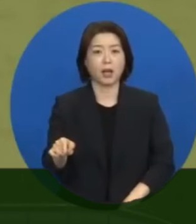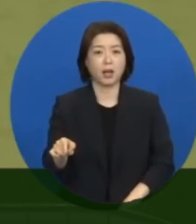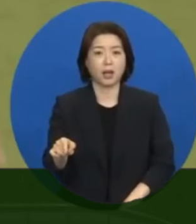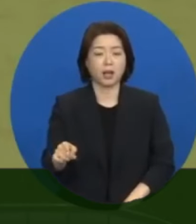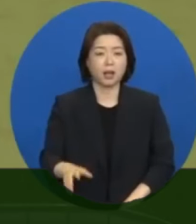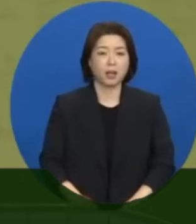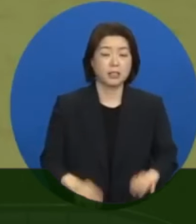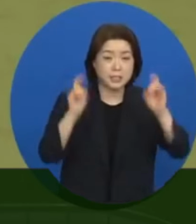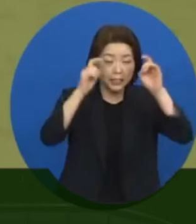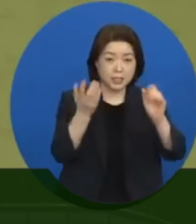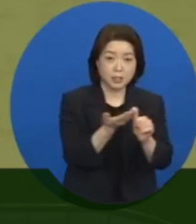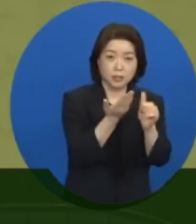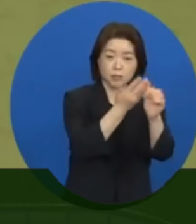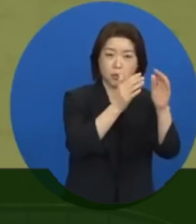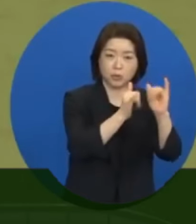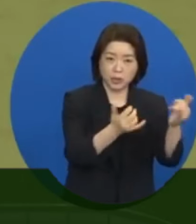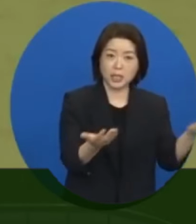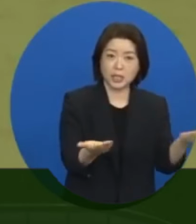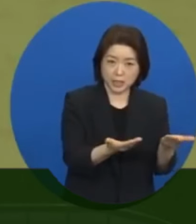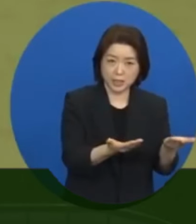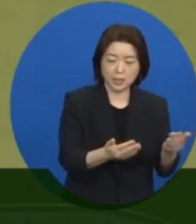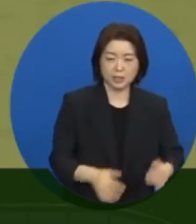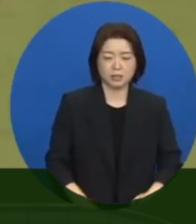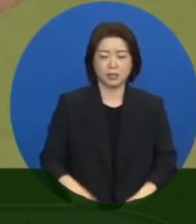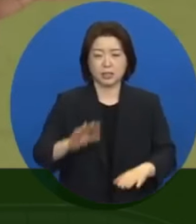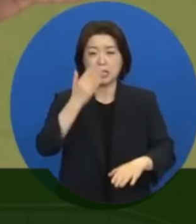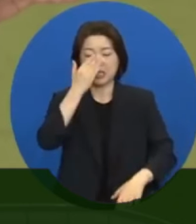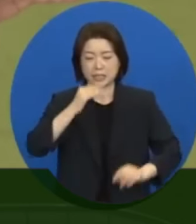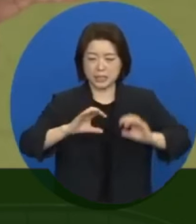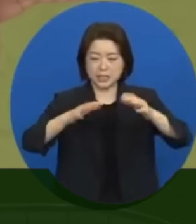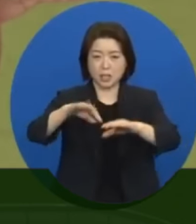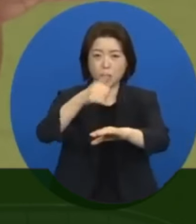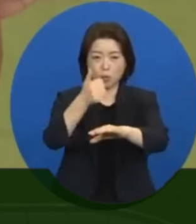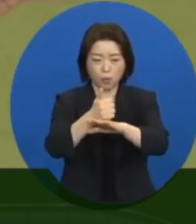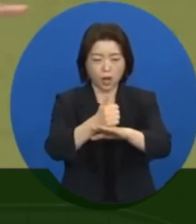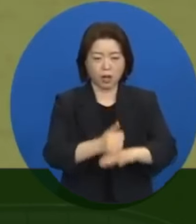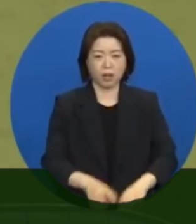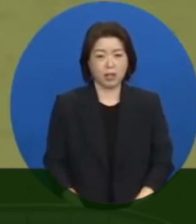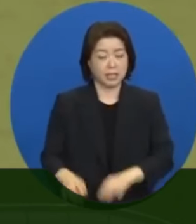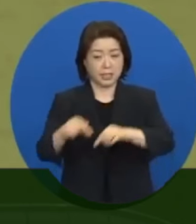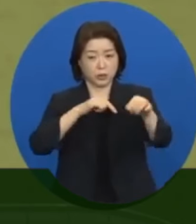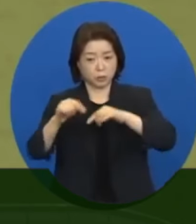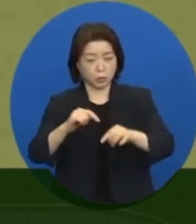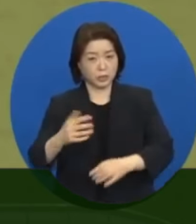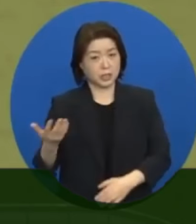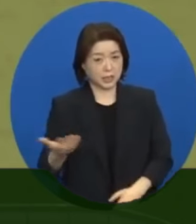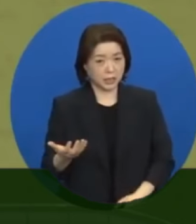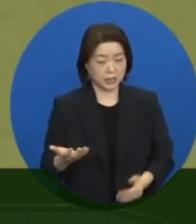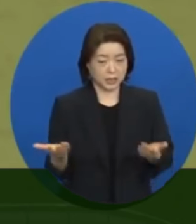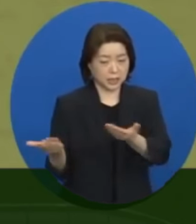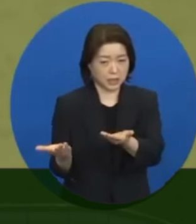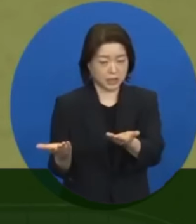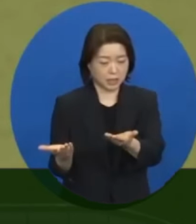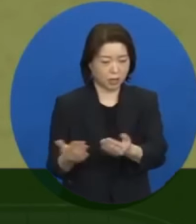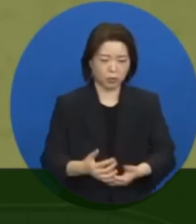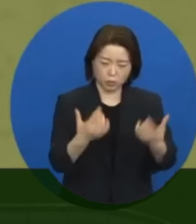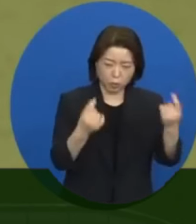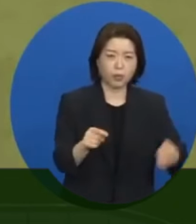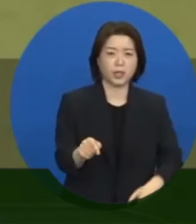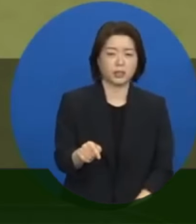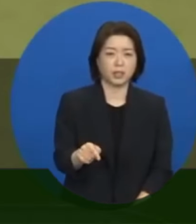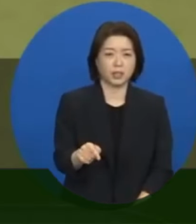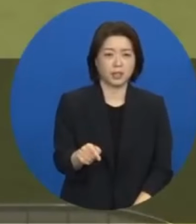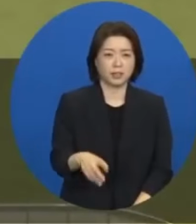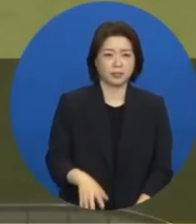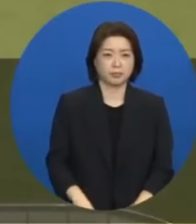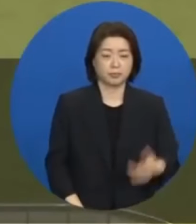사명은이 이스라엘의 목자로서의 왕으로서의 사명과 사실은 사명과 통치자 사명과 동일했습니다 70 시편 78편